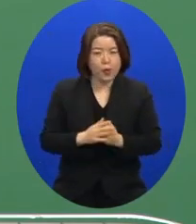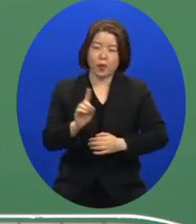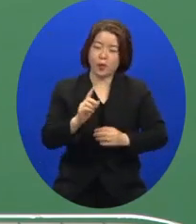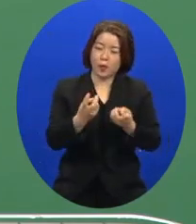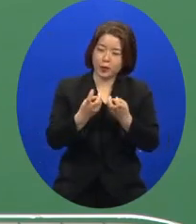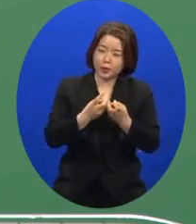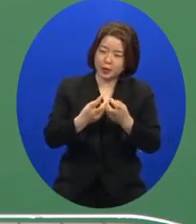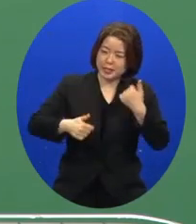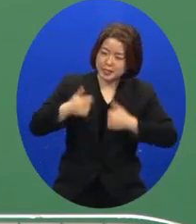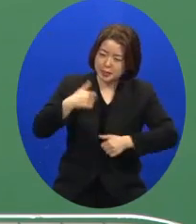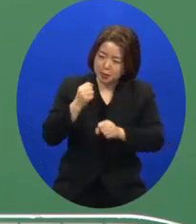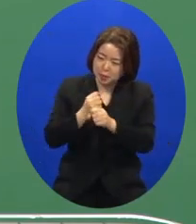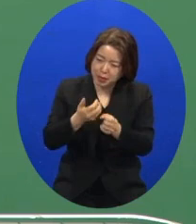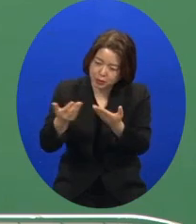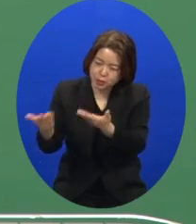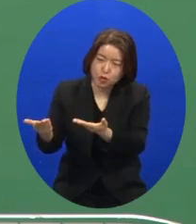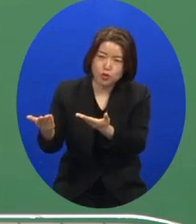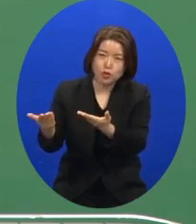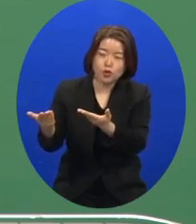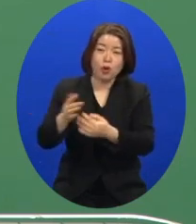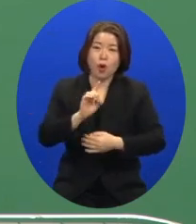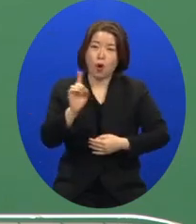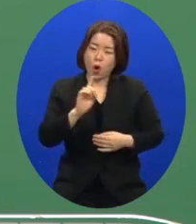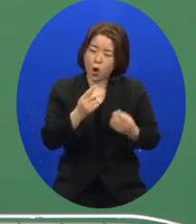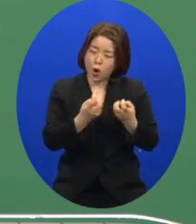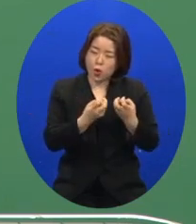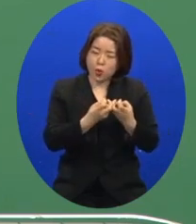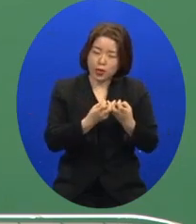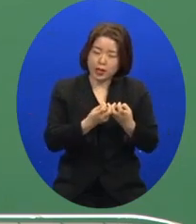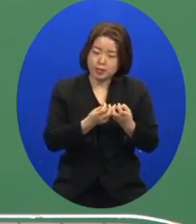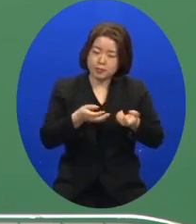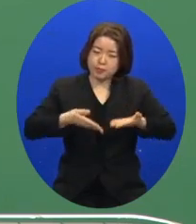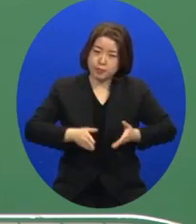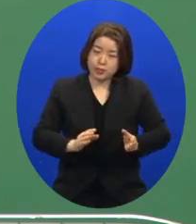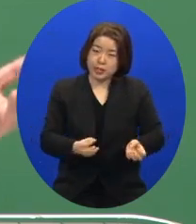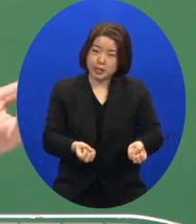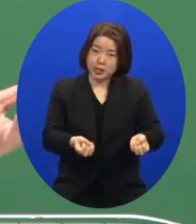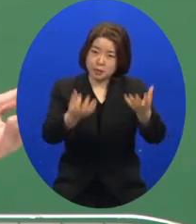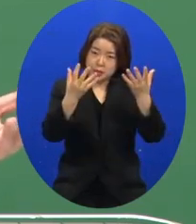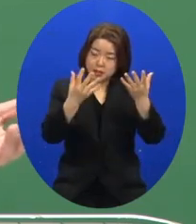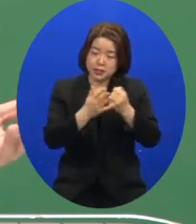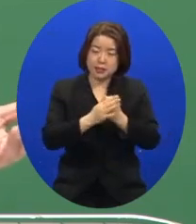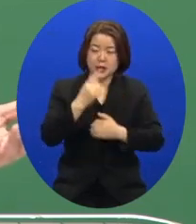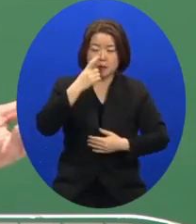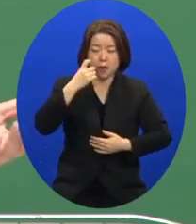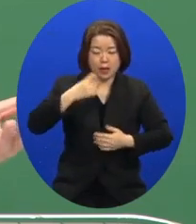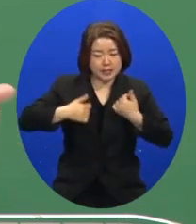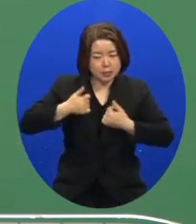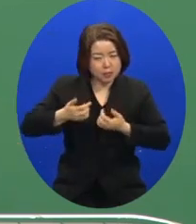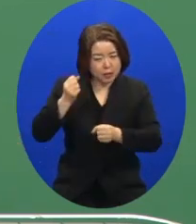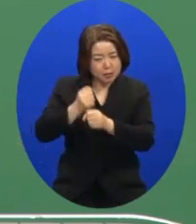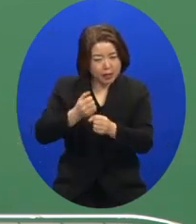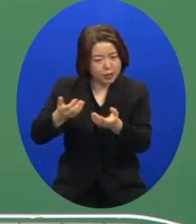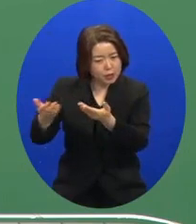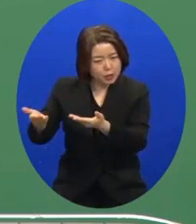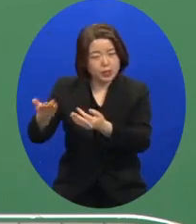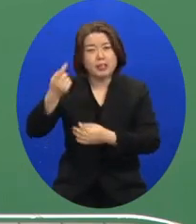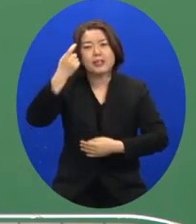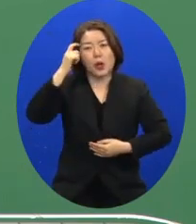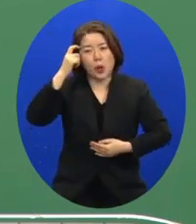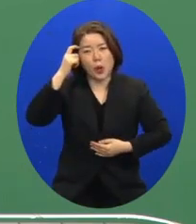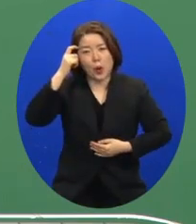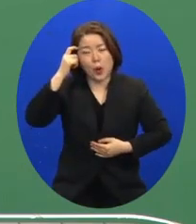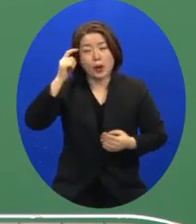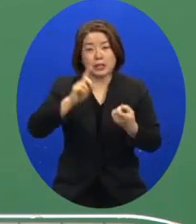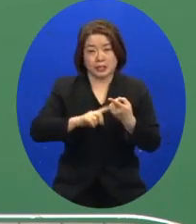하면 그를 기쁘게 해줄 수 있을까? 어떻게 하면 생일 파티를 멋있게 한번 해줄 수 있을까? 그런 생각을 하는